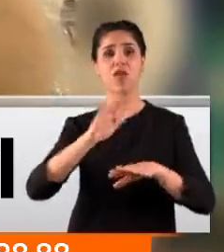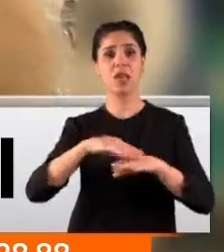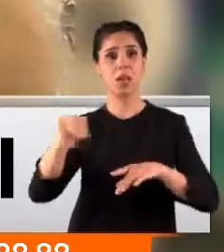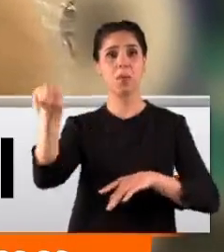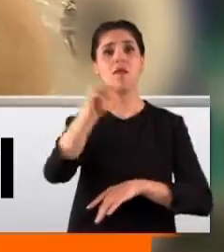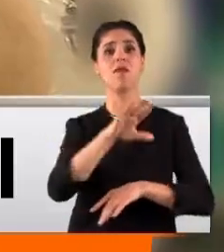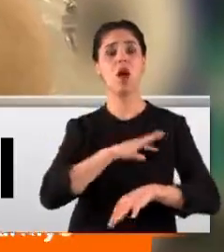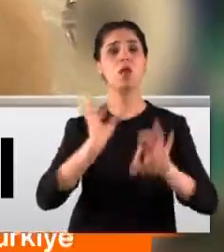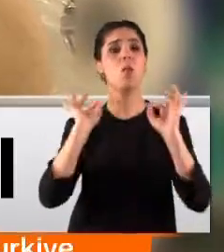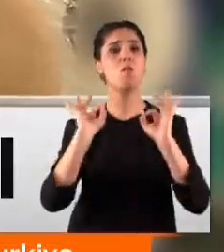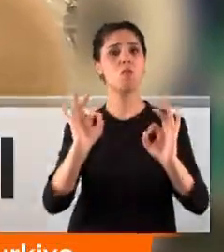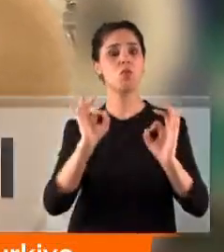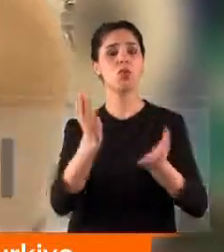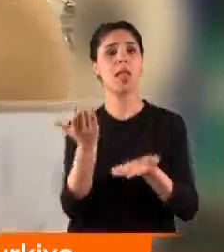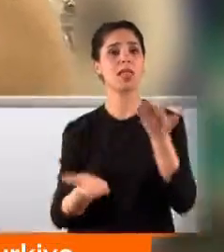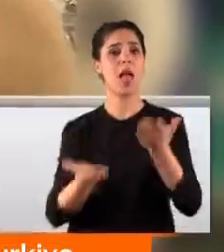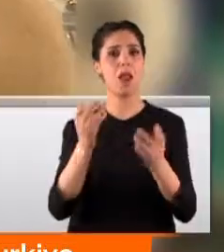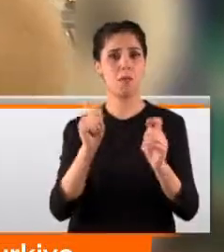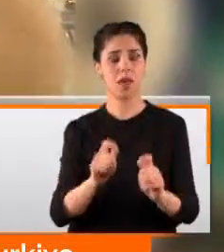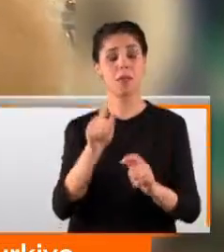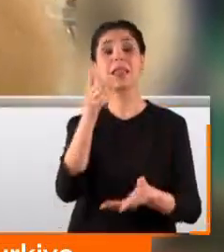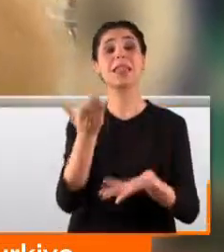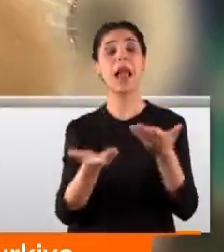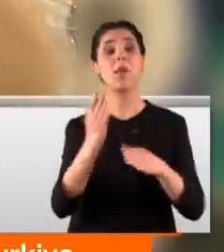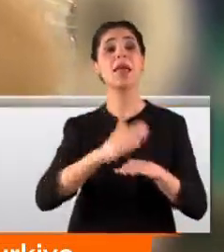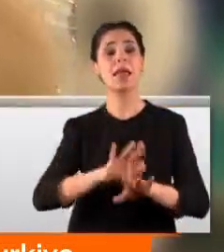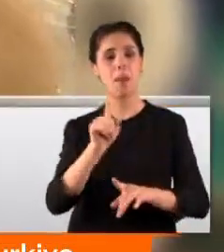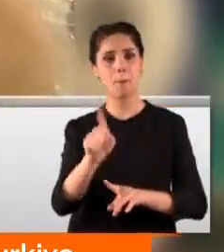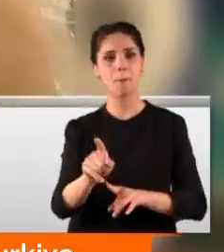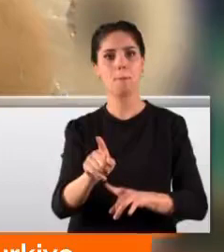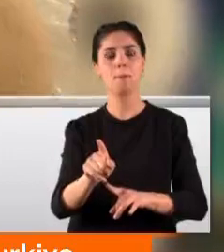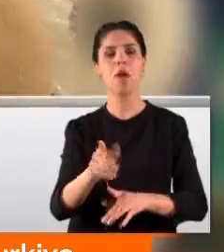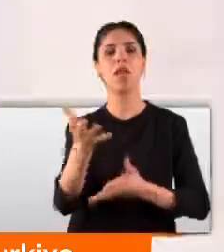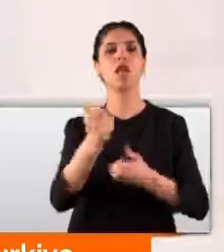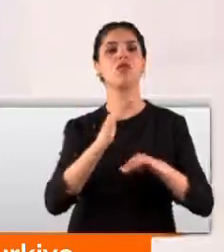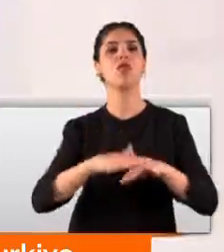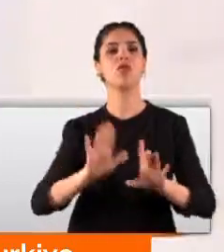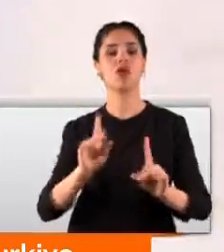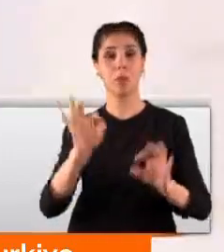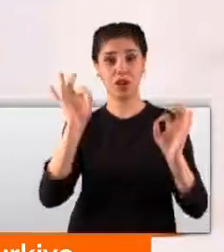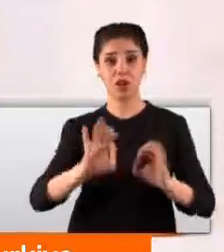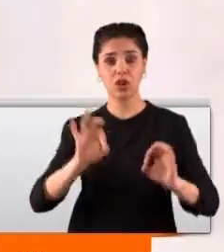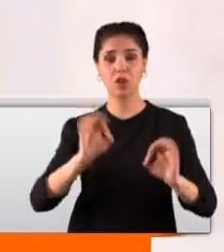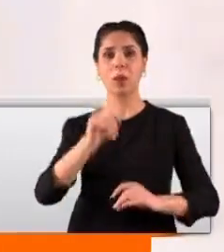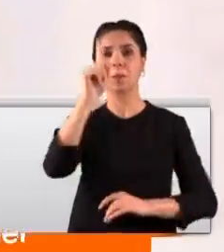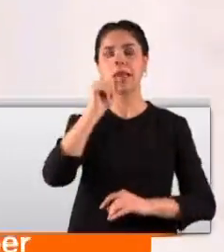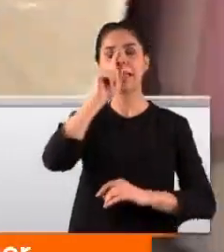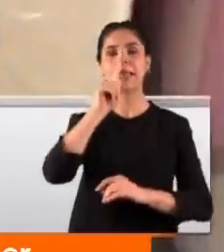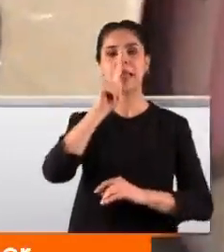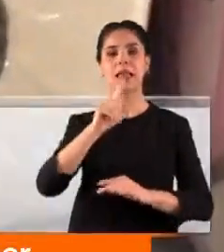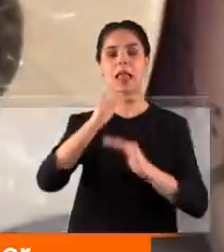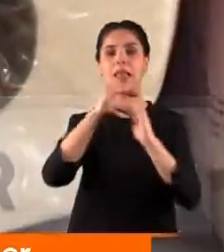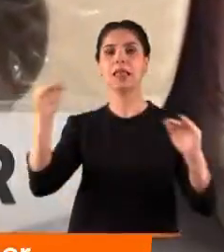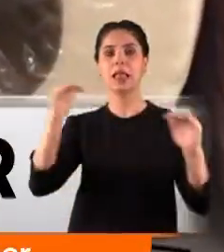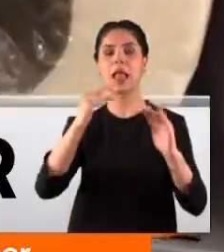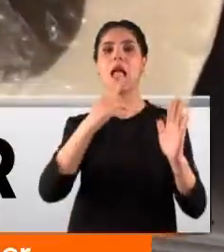olanlar mutlaka karşılaştırma yapsınlar. Karşılaştırma yapmadan alışveriş yapmasınlar. Gözler şimdi 1 Nisan'da